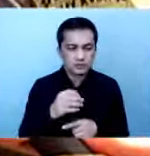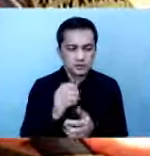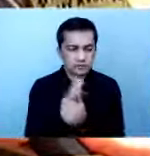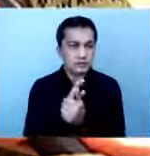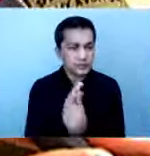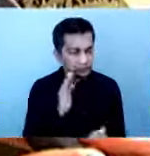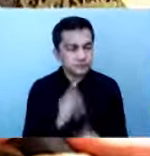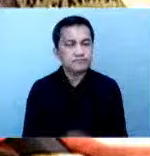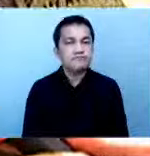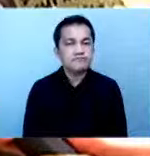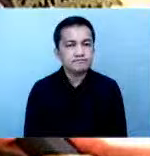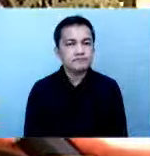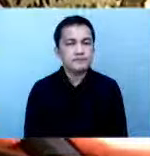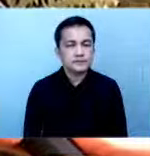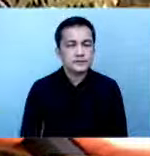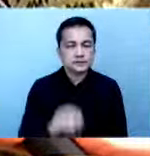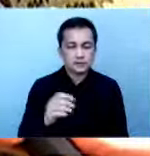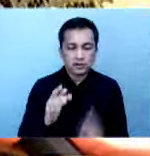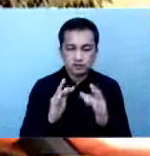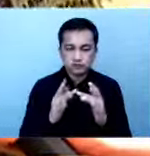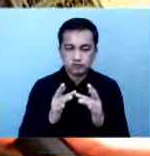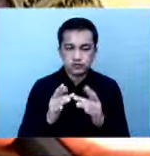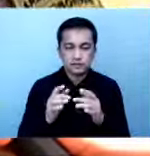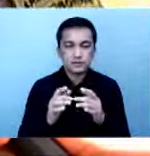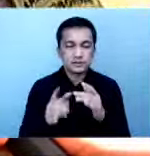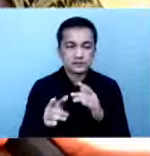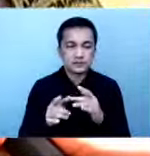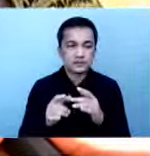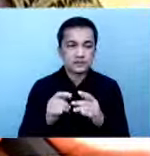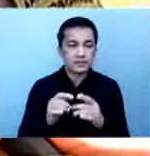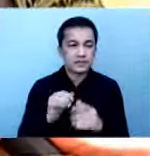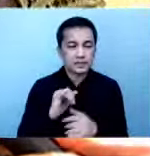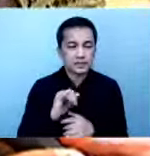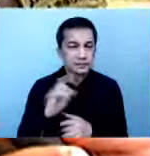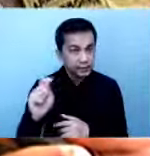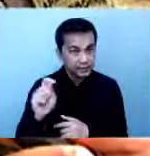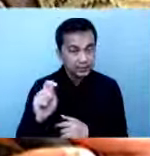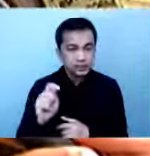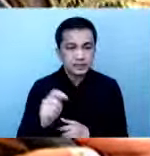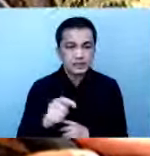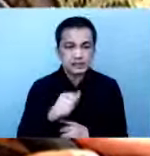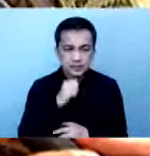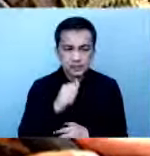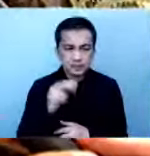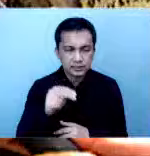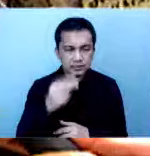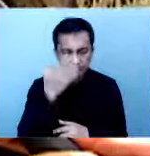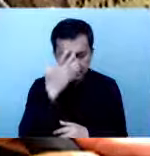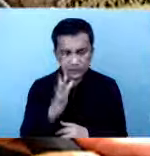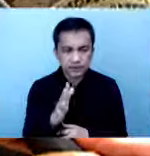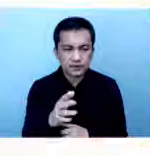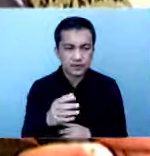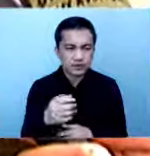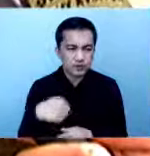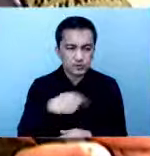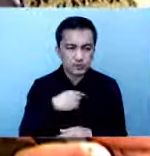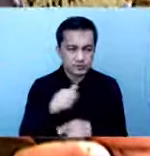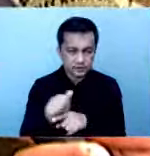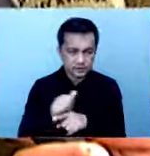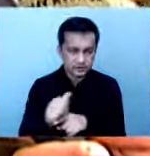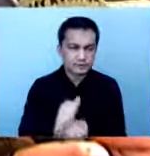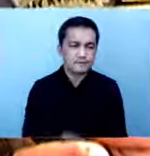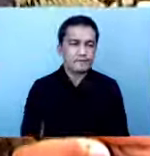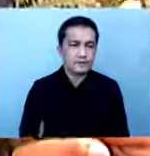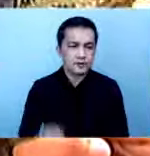in cyber, pero hindi naman kinakailangan na talagang magaling na sila because we will train them. We can